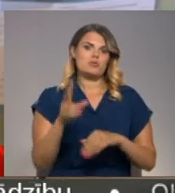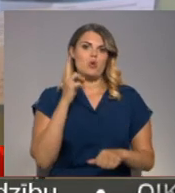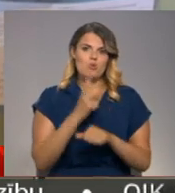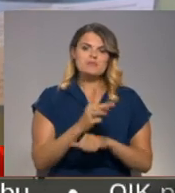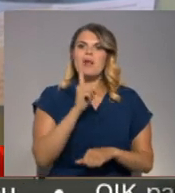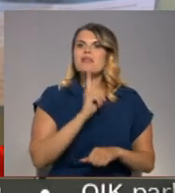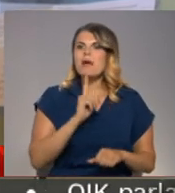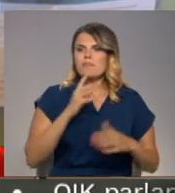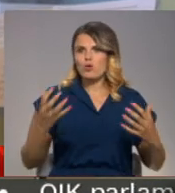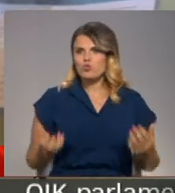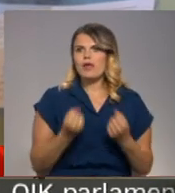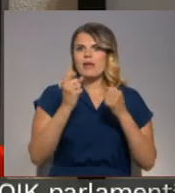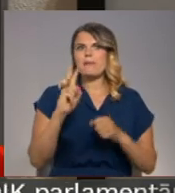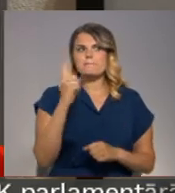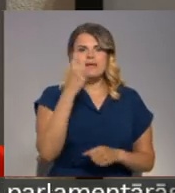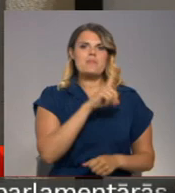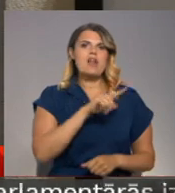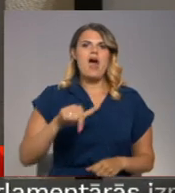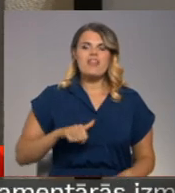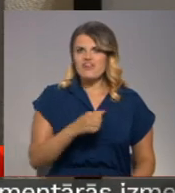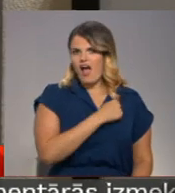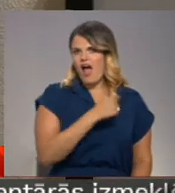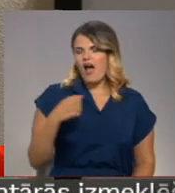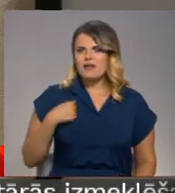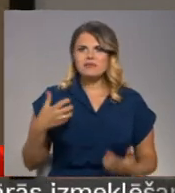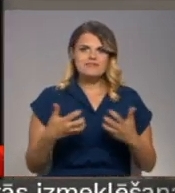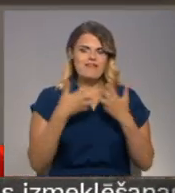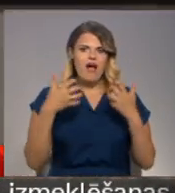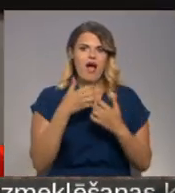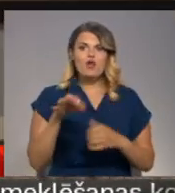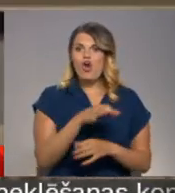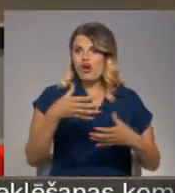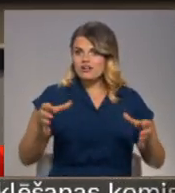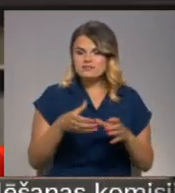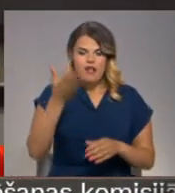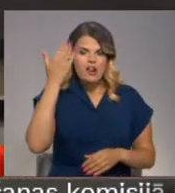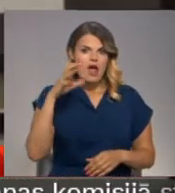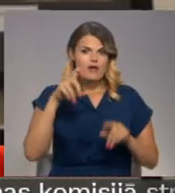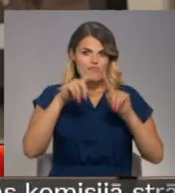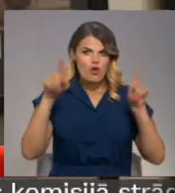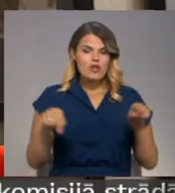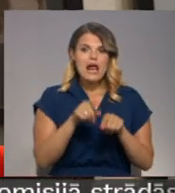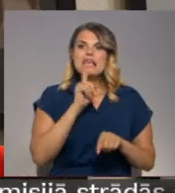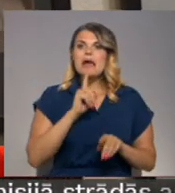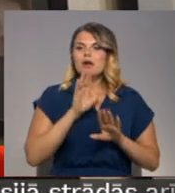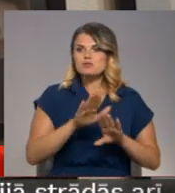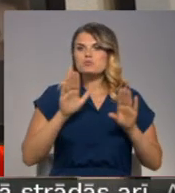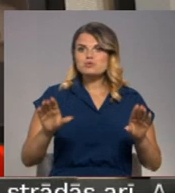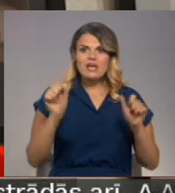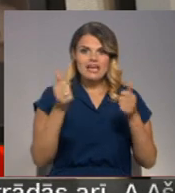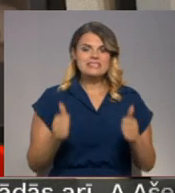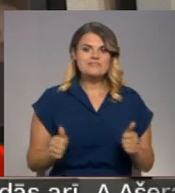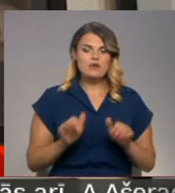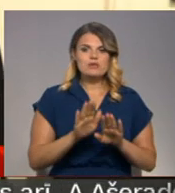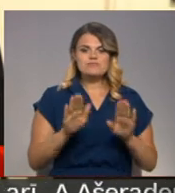uzdevumu Liepājā tika nodibināts pirmais Latvijas armijas kara orķestris. Tā laika fotogrāfijas Liepājas muzejā izveidotajai izstādē